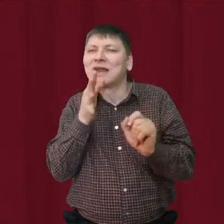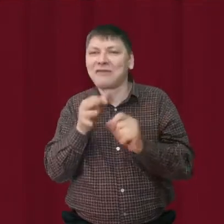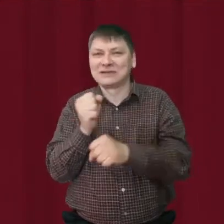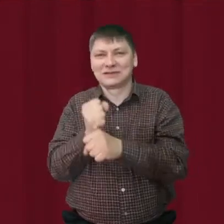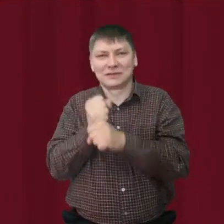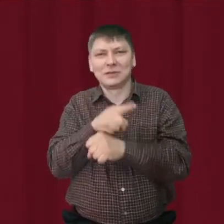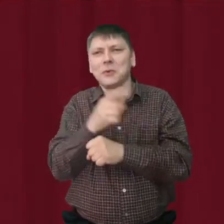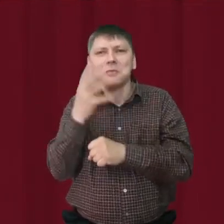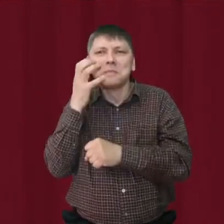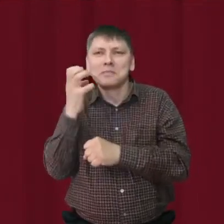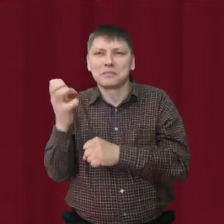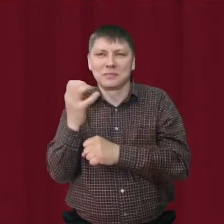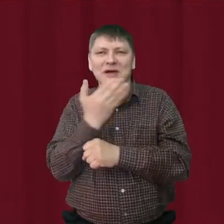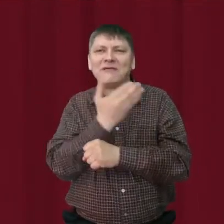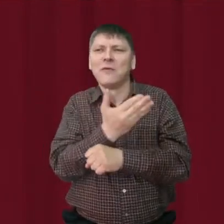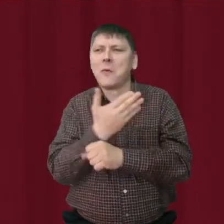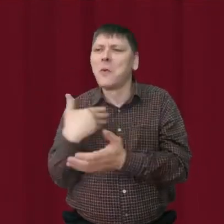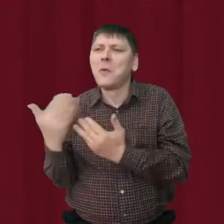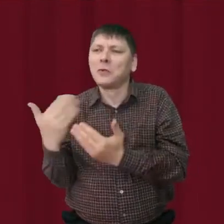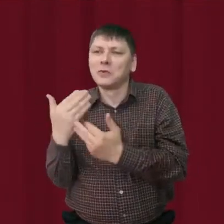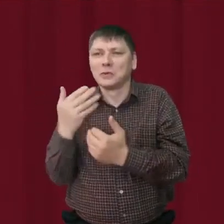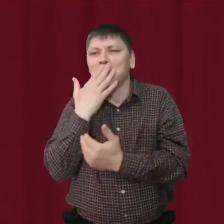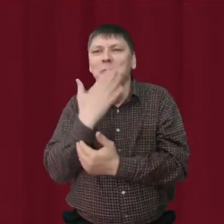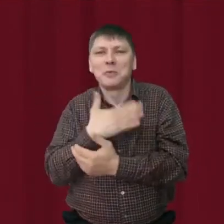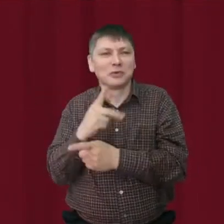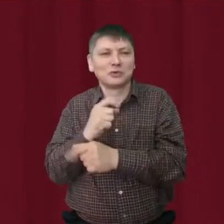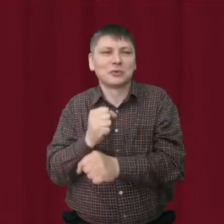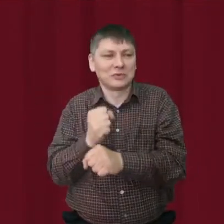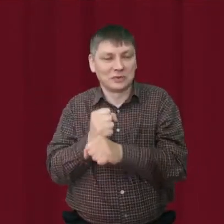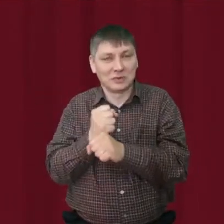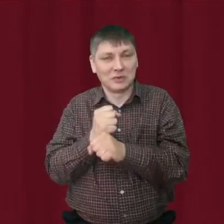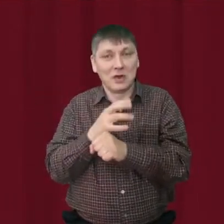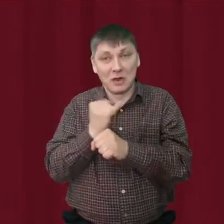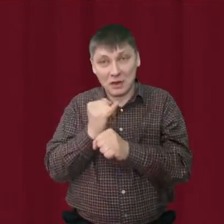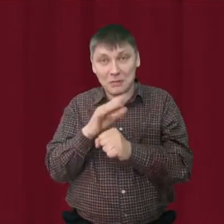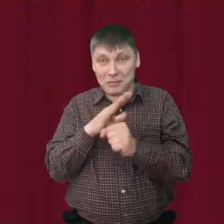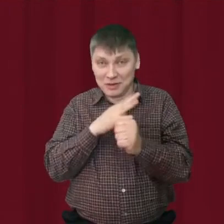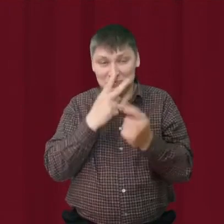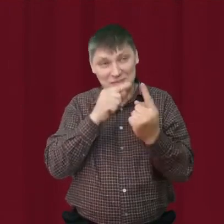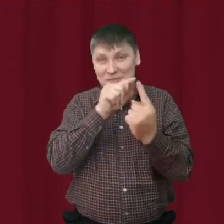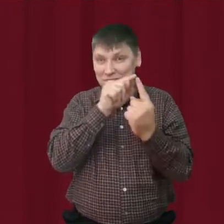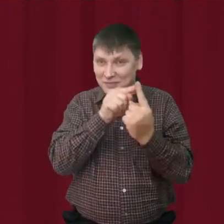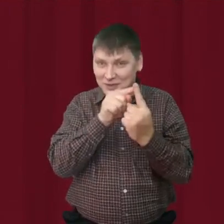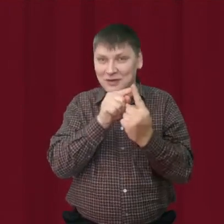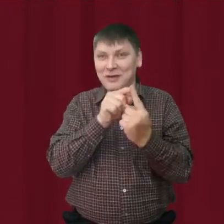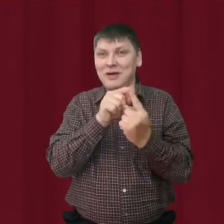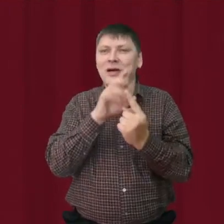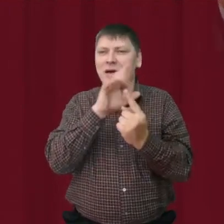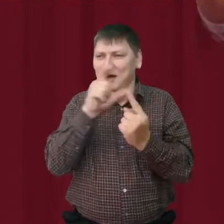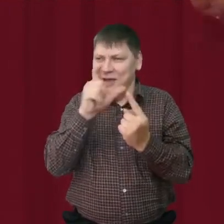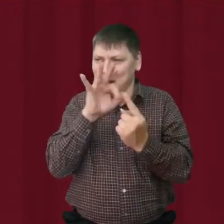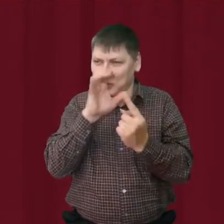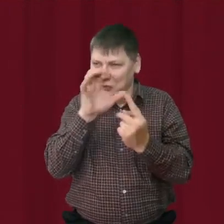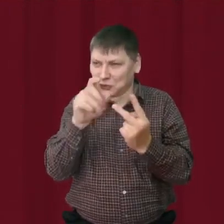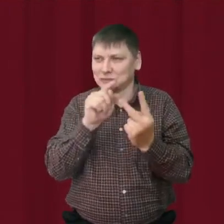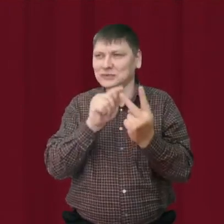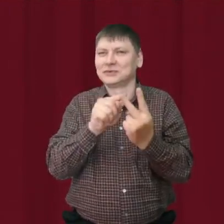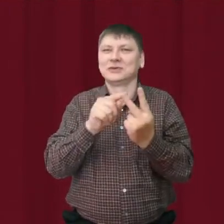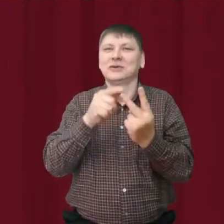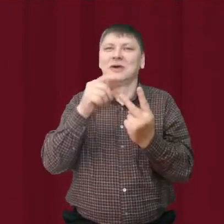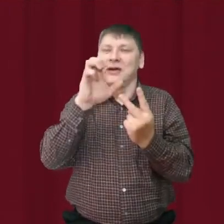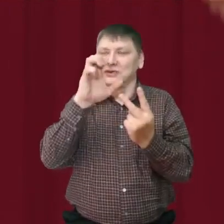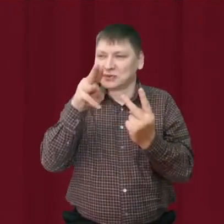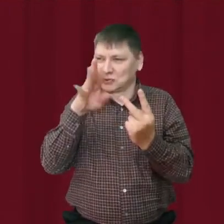что он любит, отношения, которые складываются. Что интересно, все эти вот предыдущие типы любви, они больше основаны на том, что человек